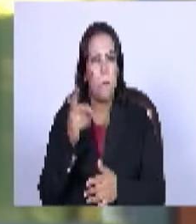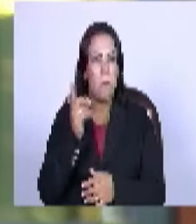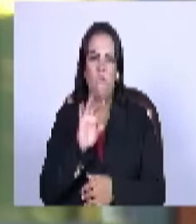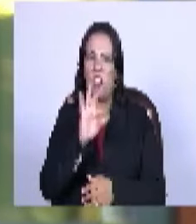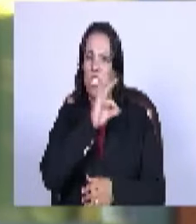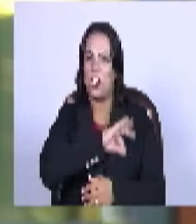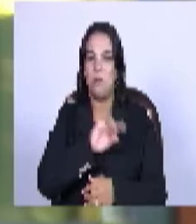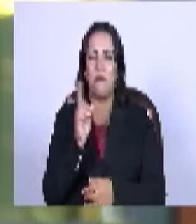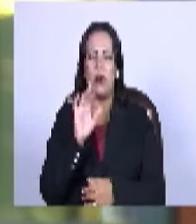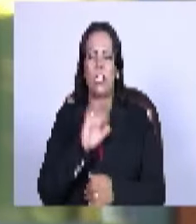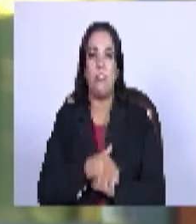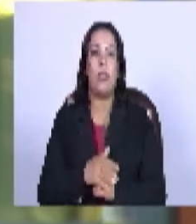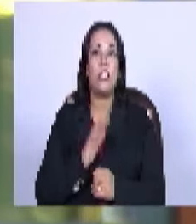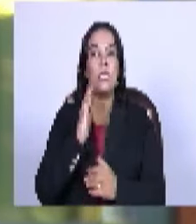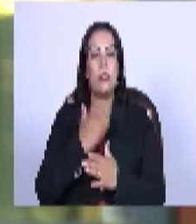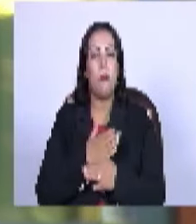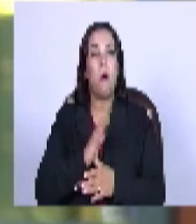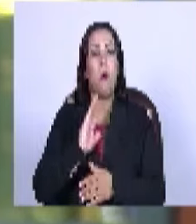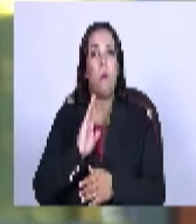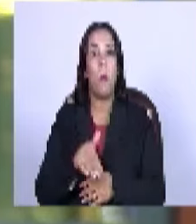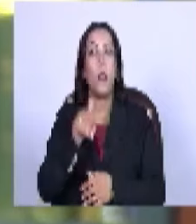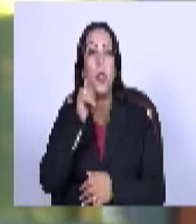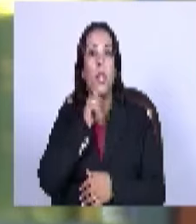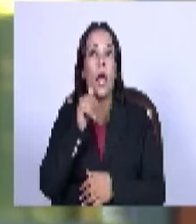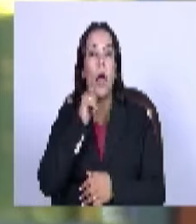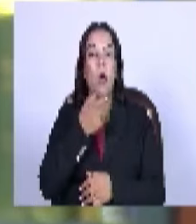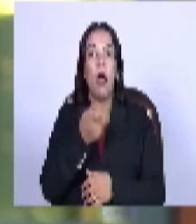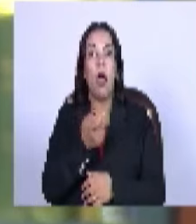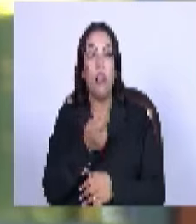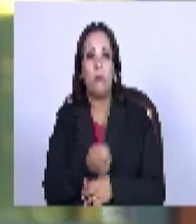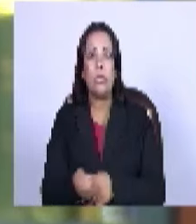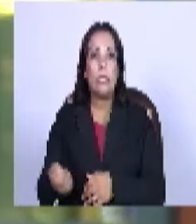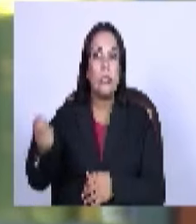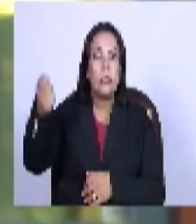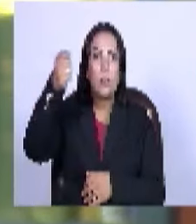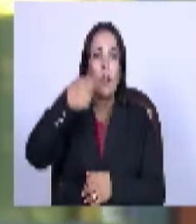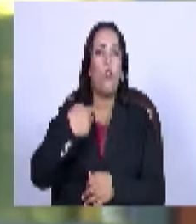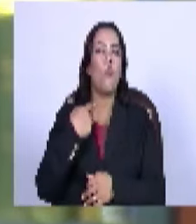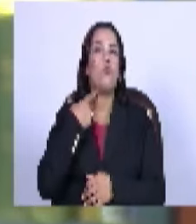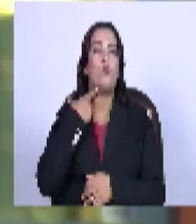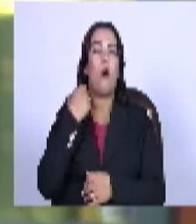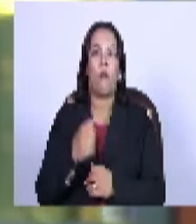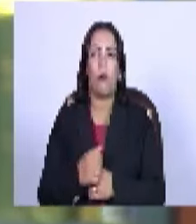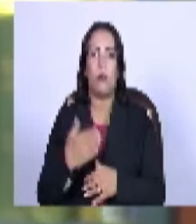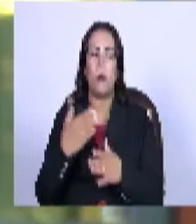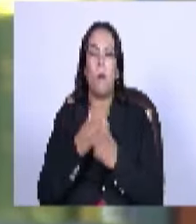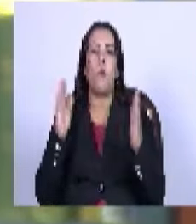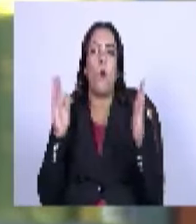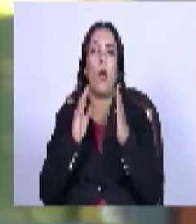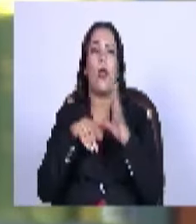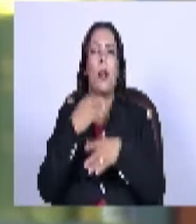صالح الانسان لانه قد يتحمل تكلفه اعلى لمواجهه المشكله دي في مرحله لاحقه